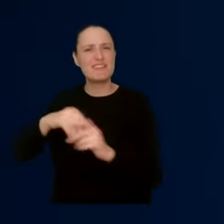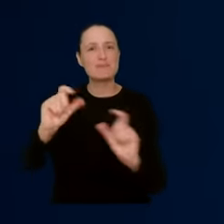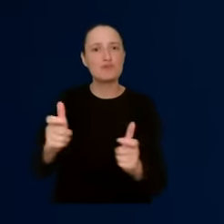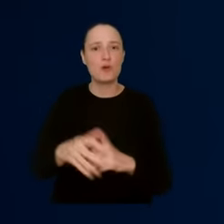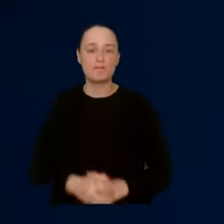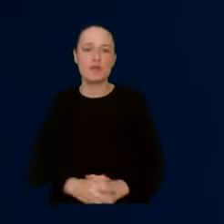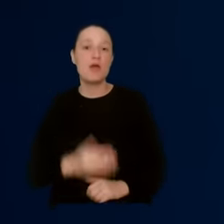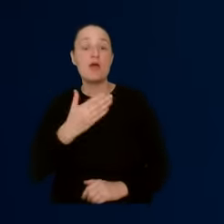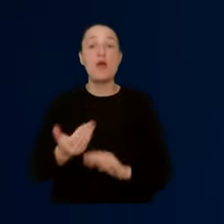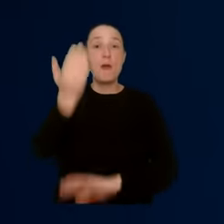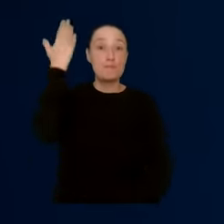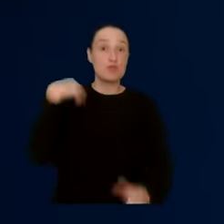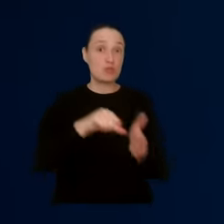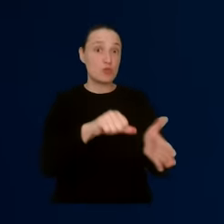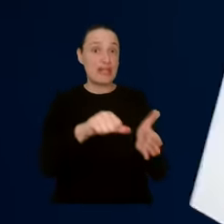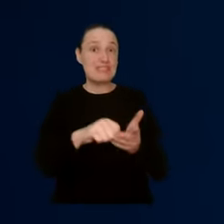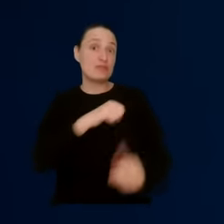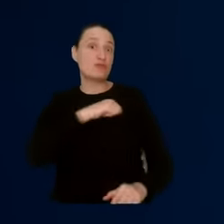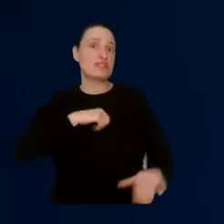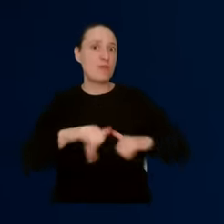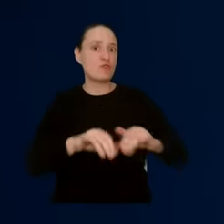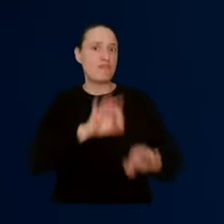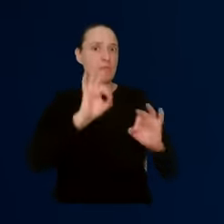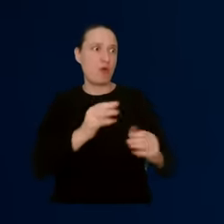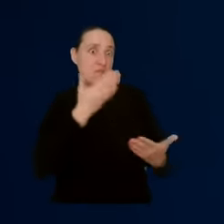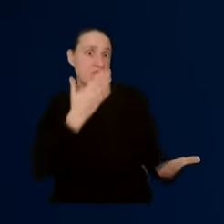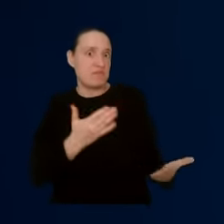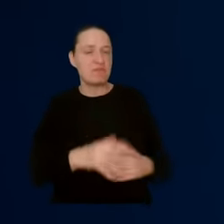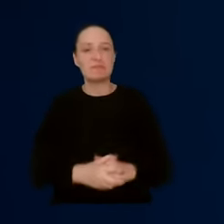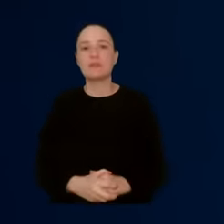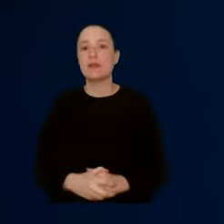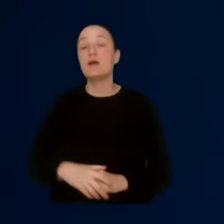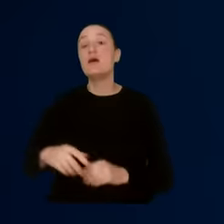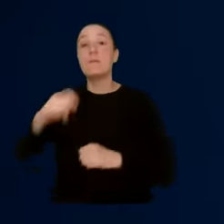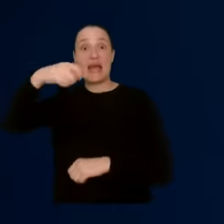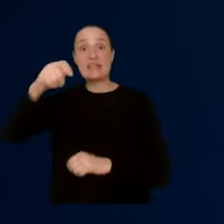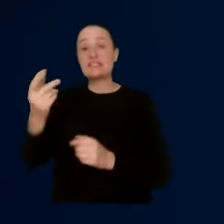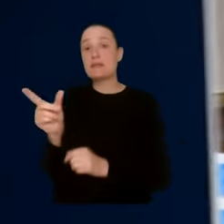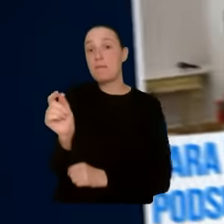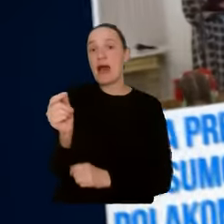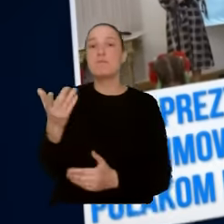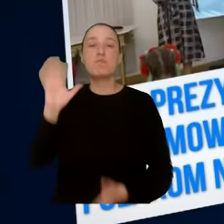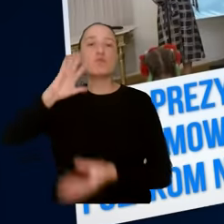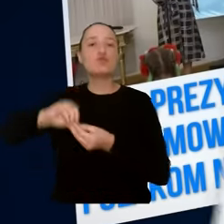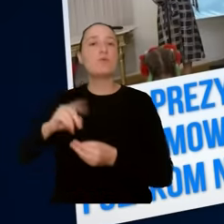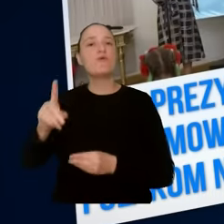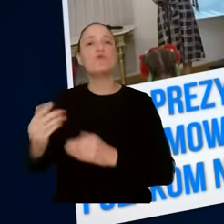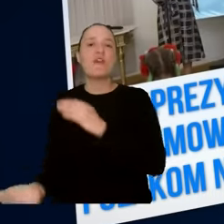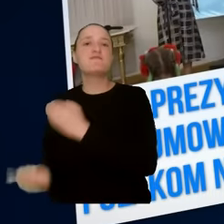Krystaliczna przeszłość kandydatów w wyborach samorządowych. Para prezydencka podsumowuje akcję pomocy Polakom na